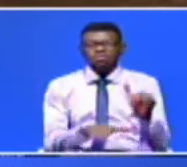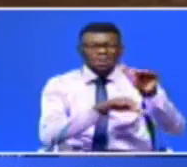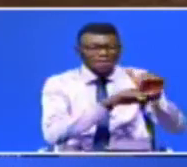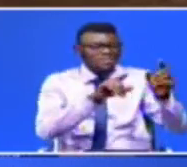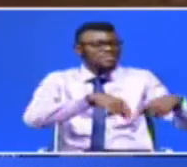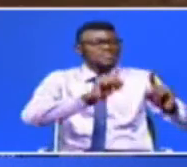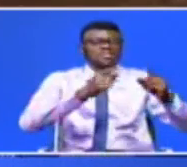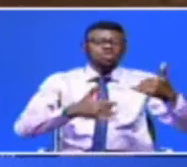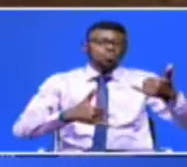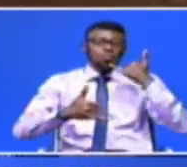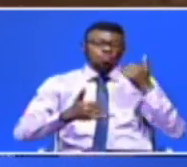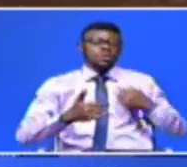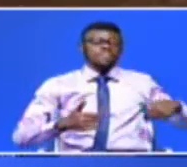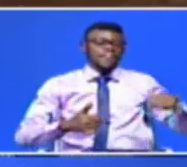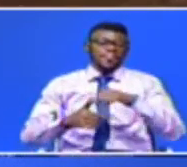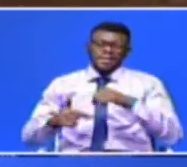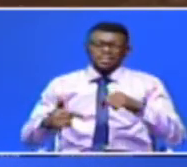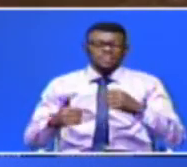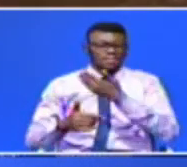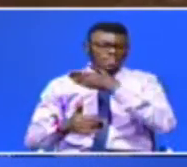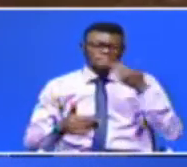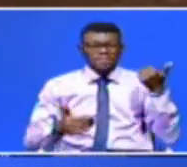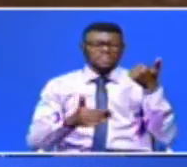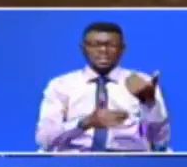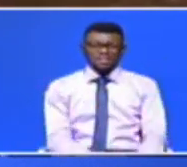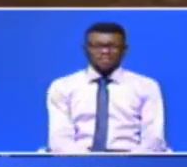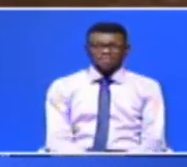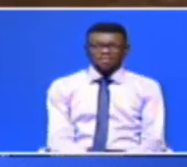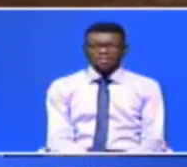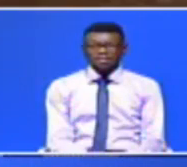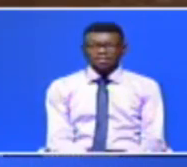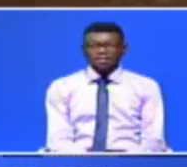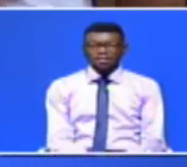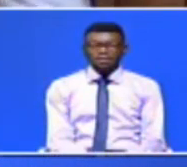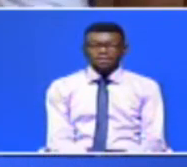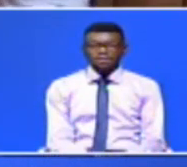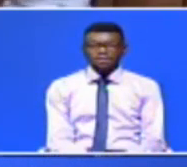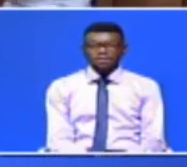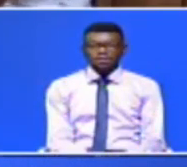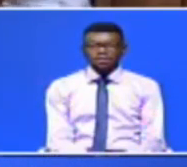I think that one will serve better. Yeah. The others we can sort them later.